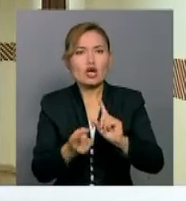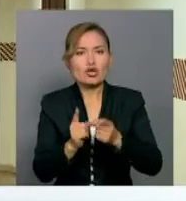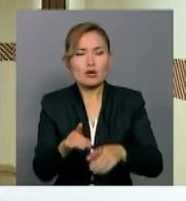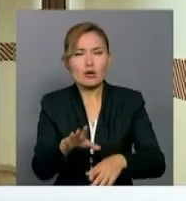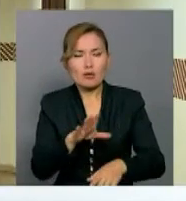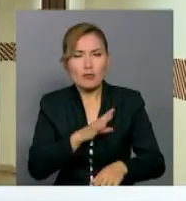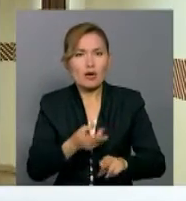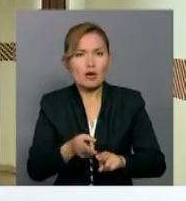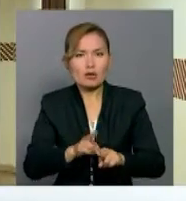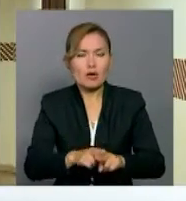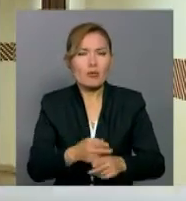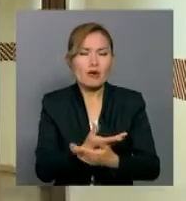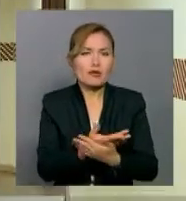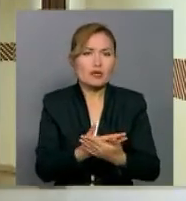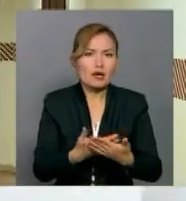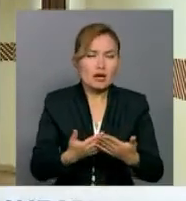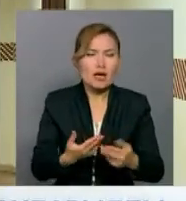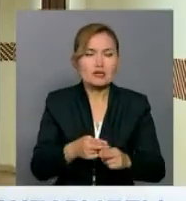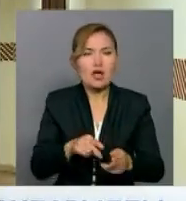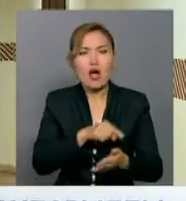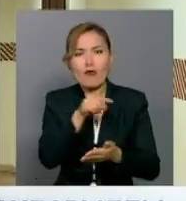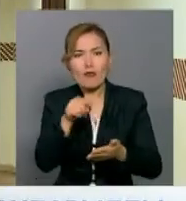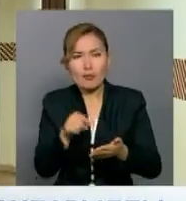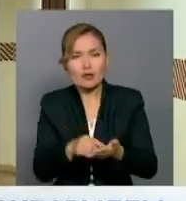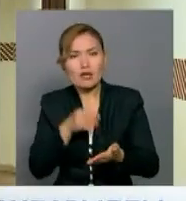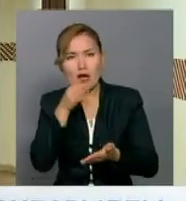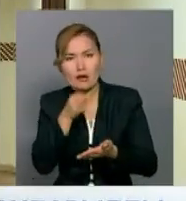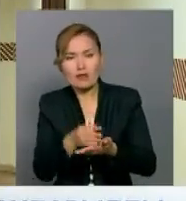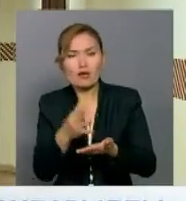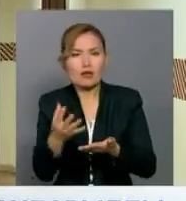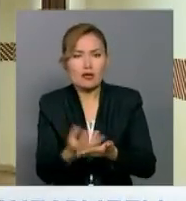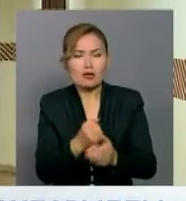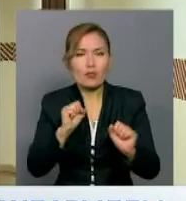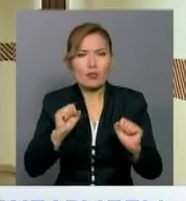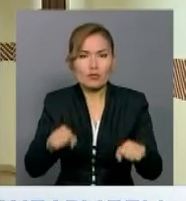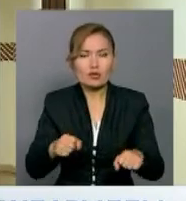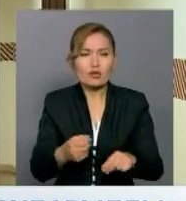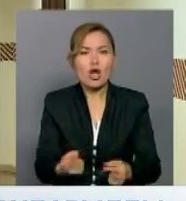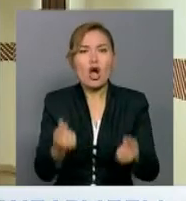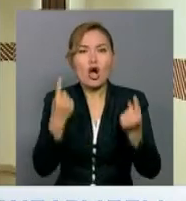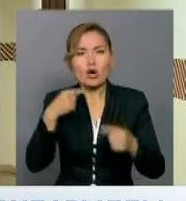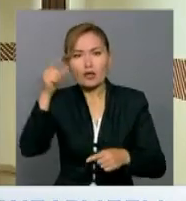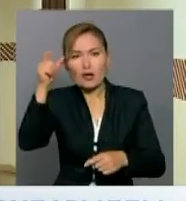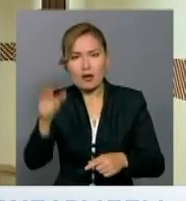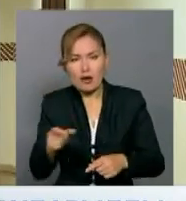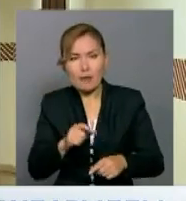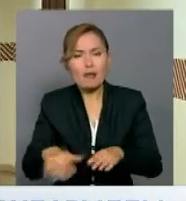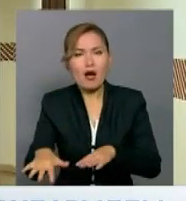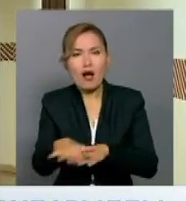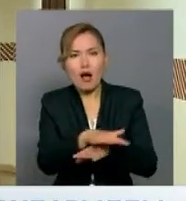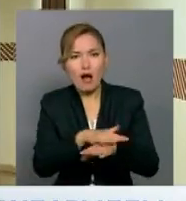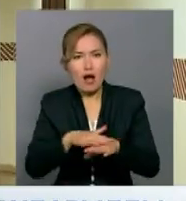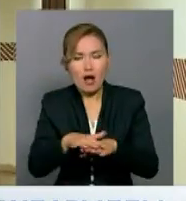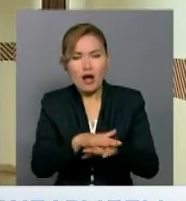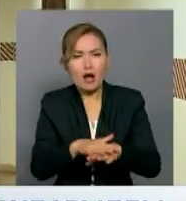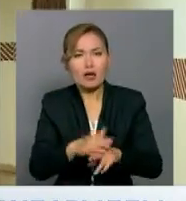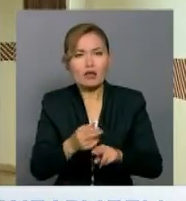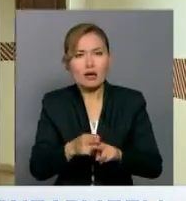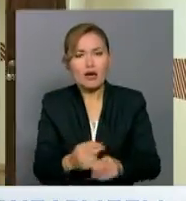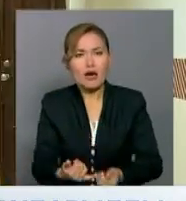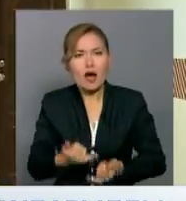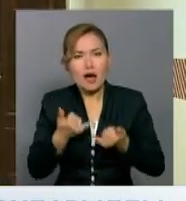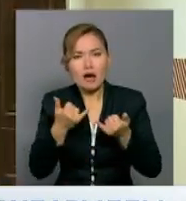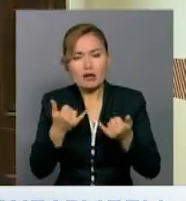болады. Ол өз ойын сыни көзқарас арқылы ұғынық етіп жеткізе білген. Сол арқылы ұлы ақын халқының сана сезімін дұрыс арнаға бұрғысы